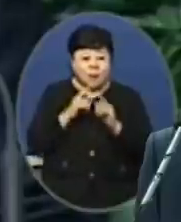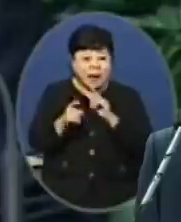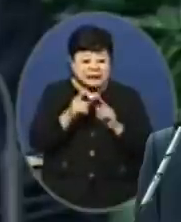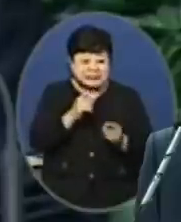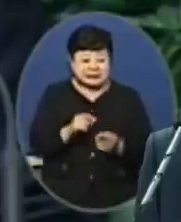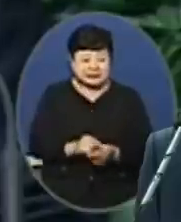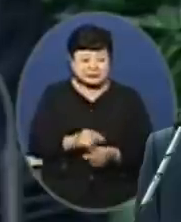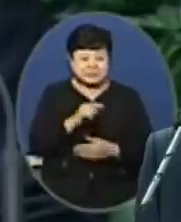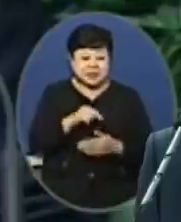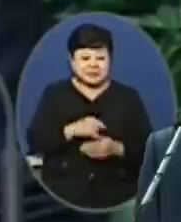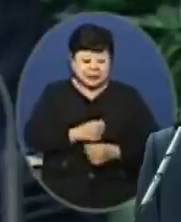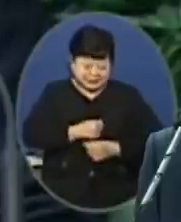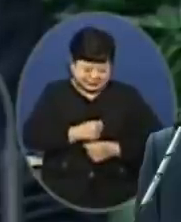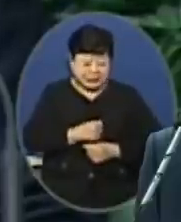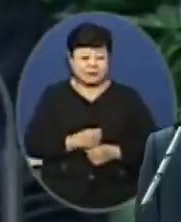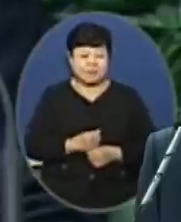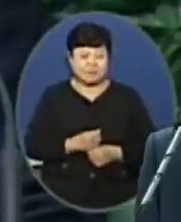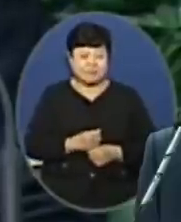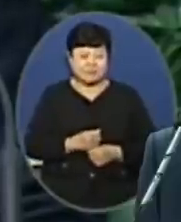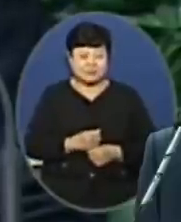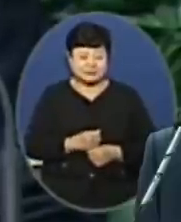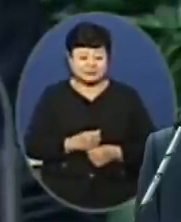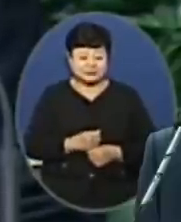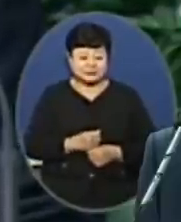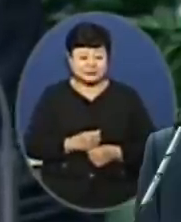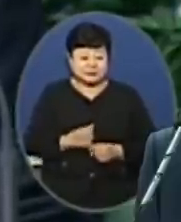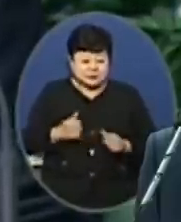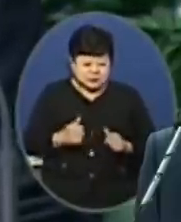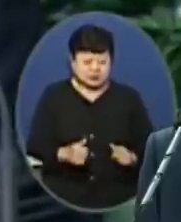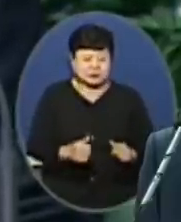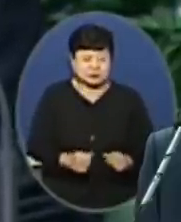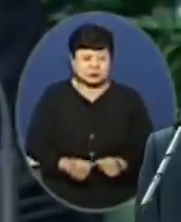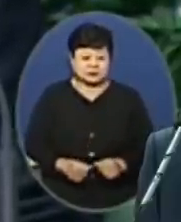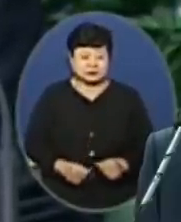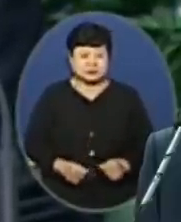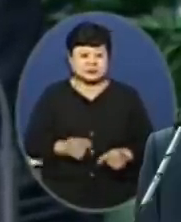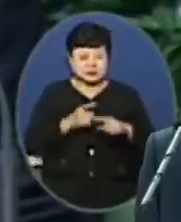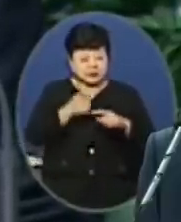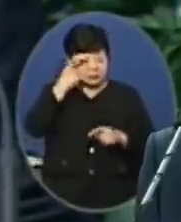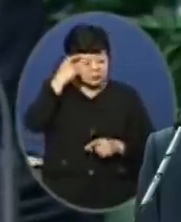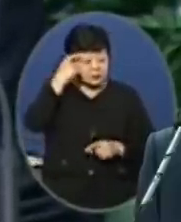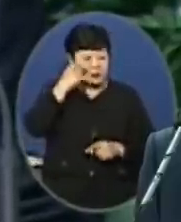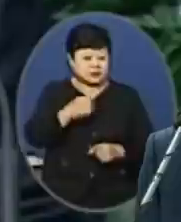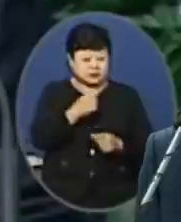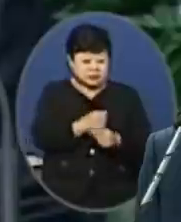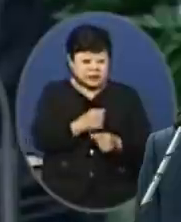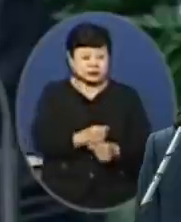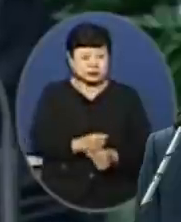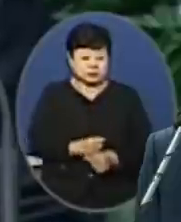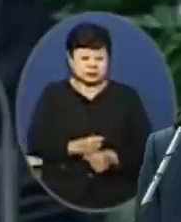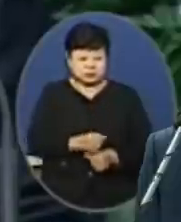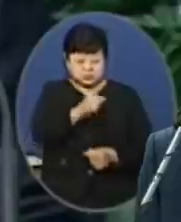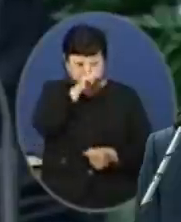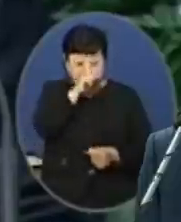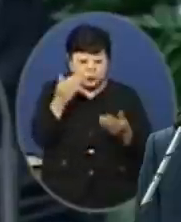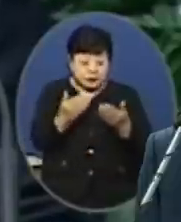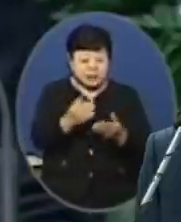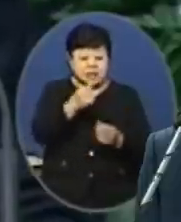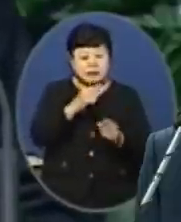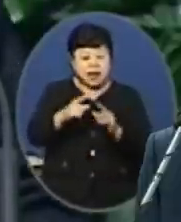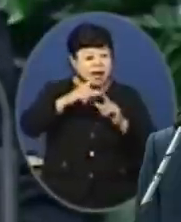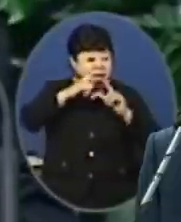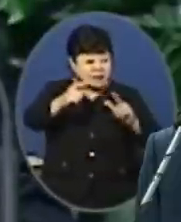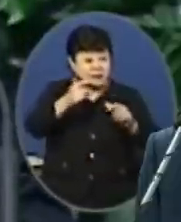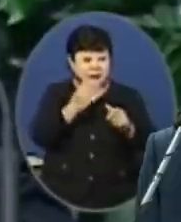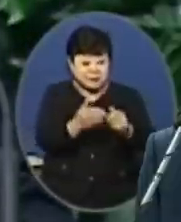말씀을 마음속에 간직해서 적극적이고 긍정적이고 창조적이고 생산적이고 좋은 일을